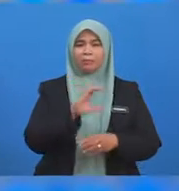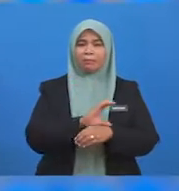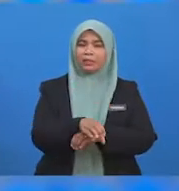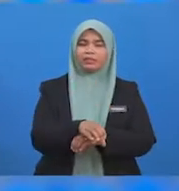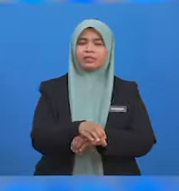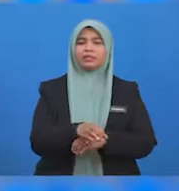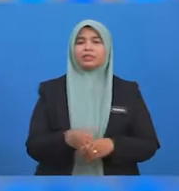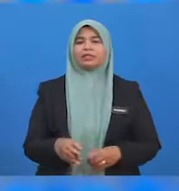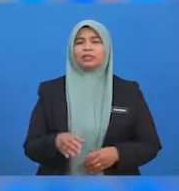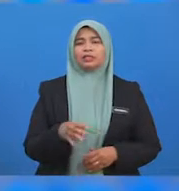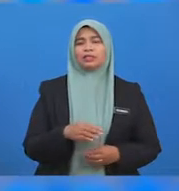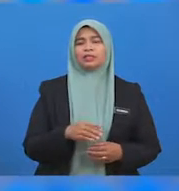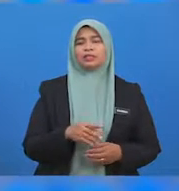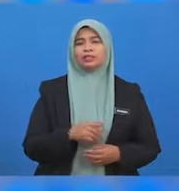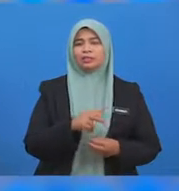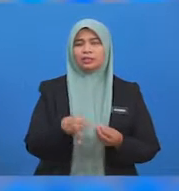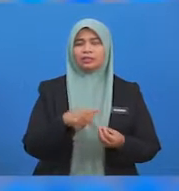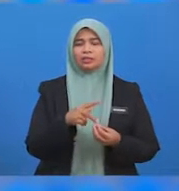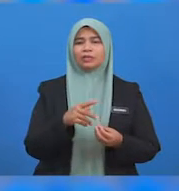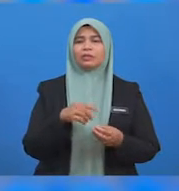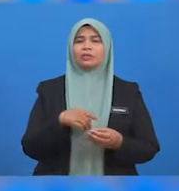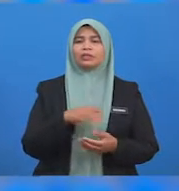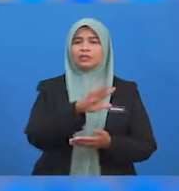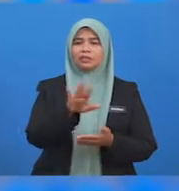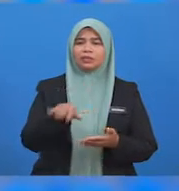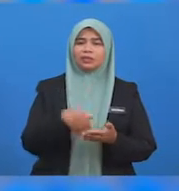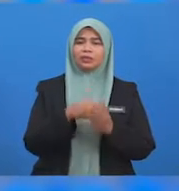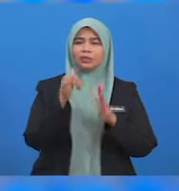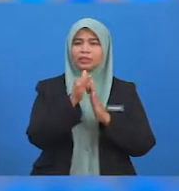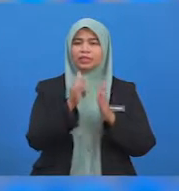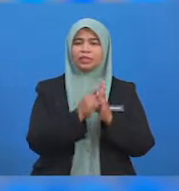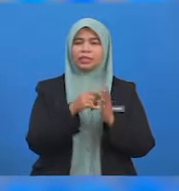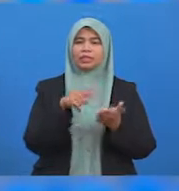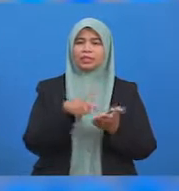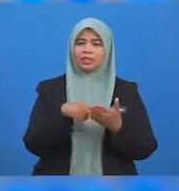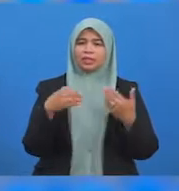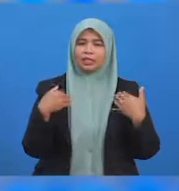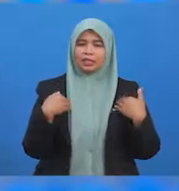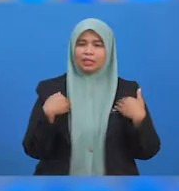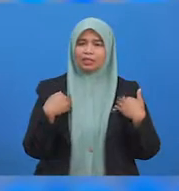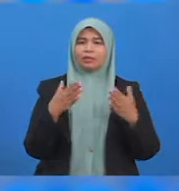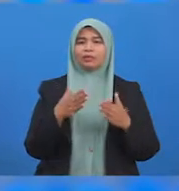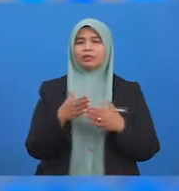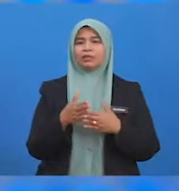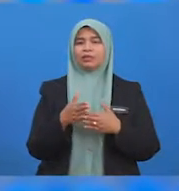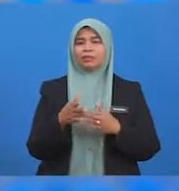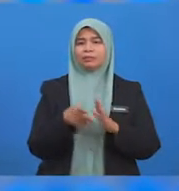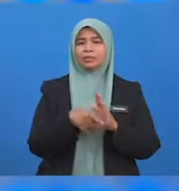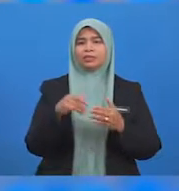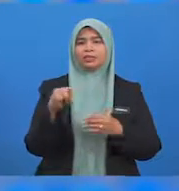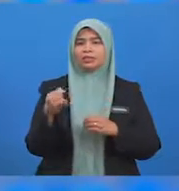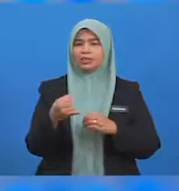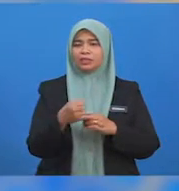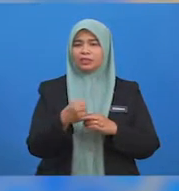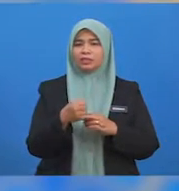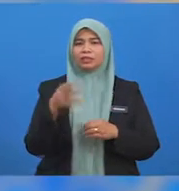syarat-syarat ini dipenuhi oleh penjenayah, maka hukuman hudud itu wajar dilaksanakan ke